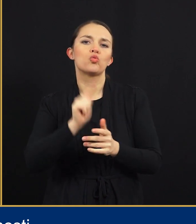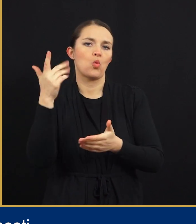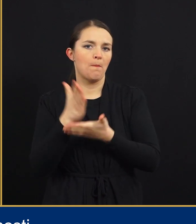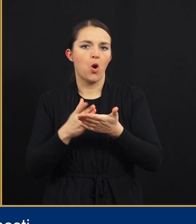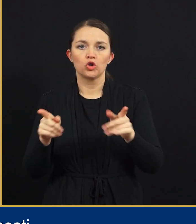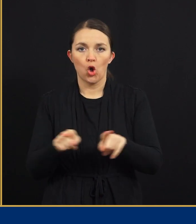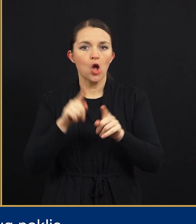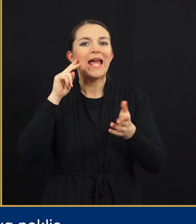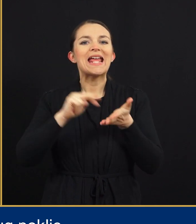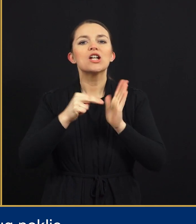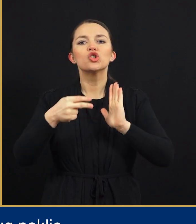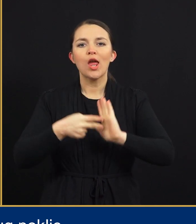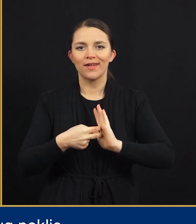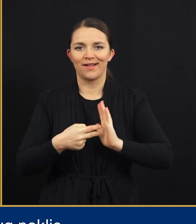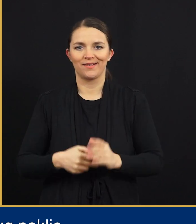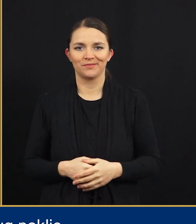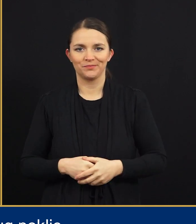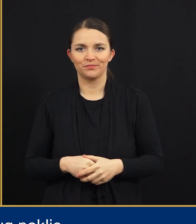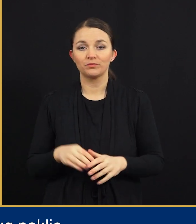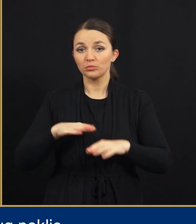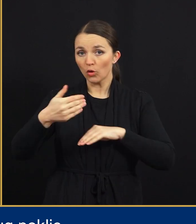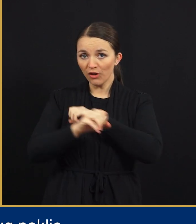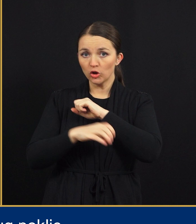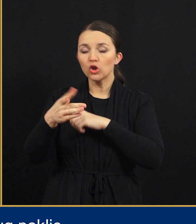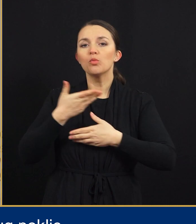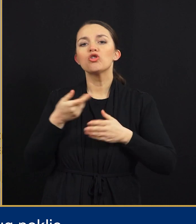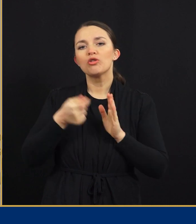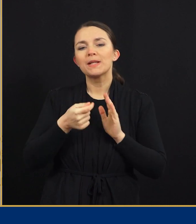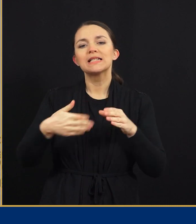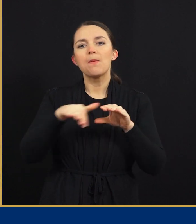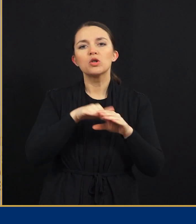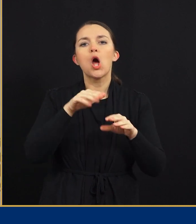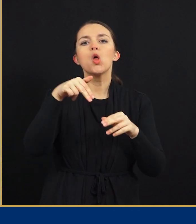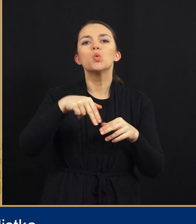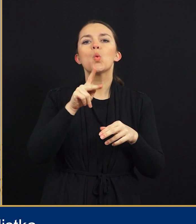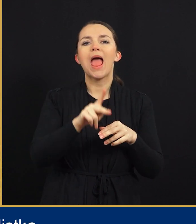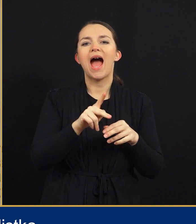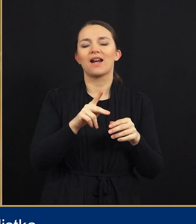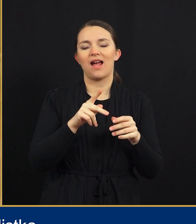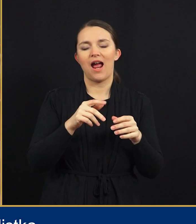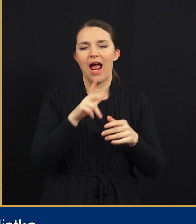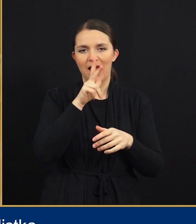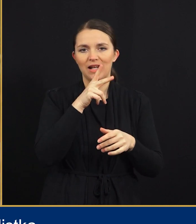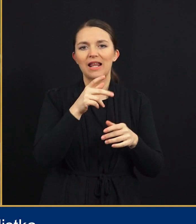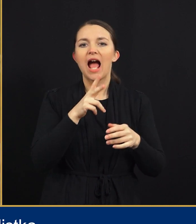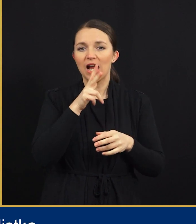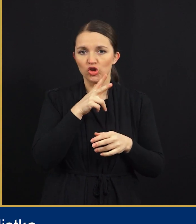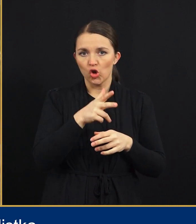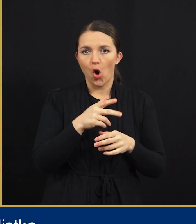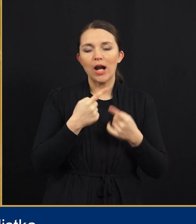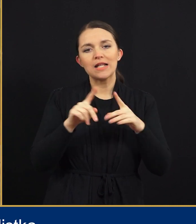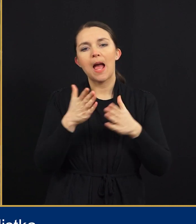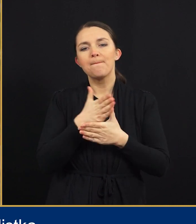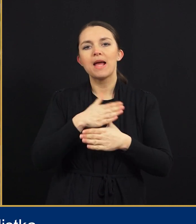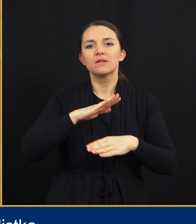ni razmišljala, da bi lahko opravljala kakšen drug poklic kot inženirskega. Po fakulteti je bila štipendistka zaposlena v